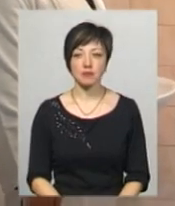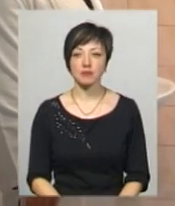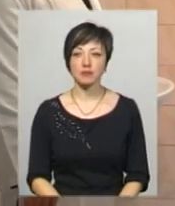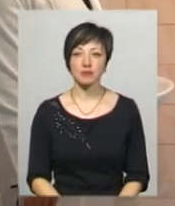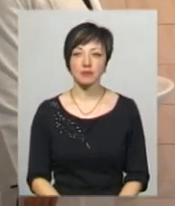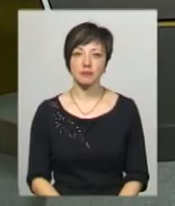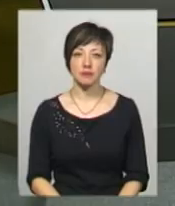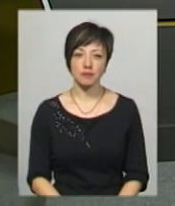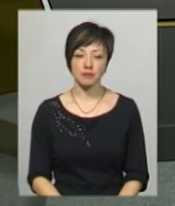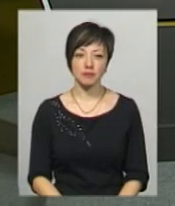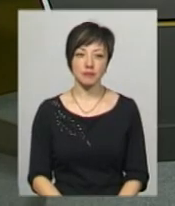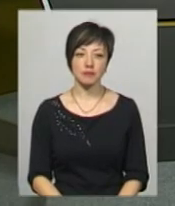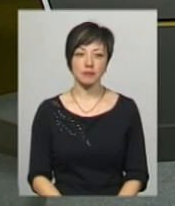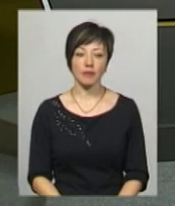Центр.